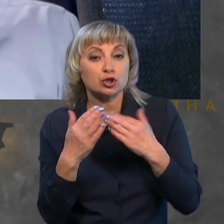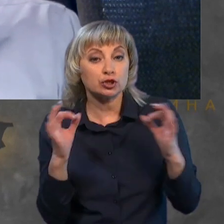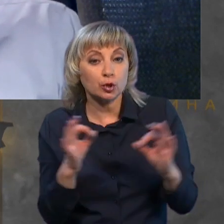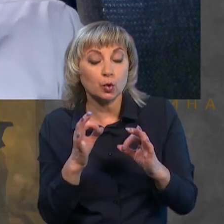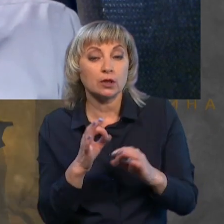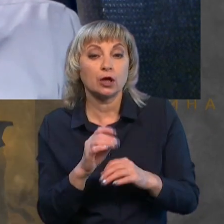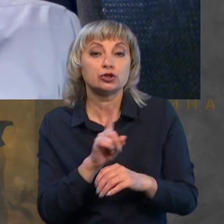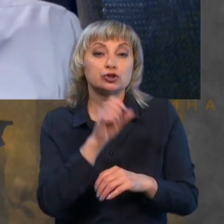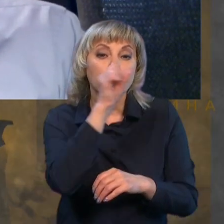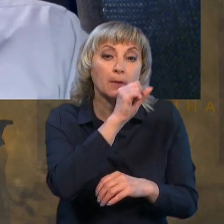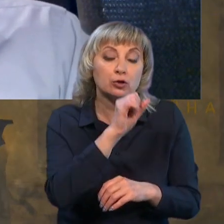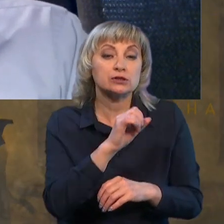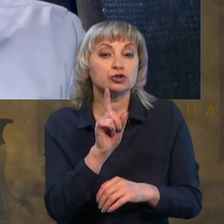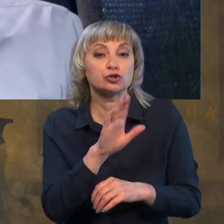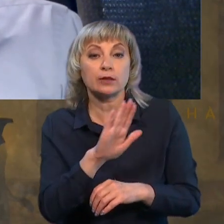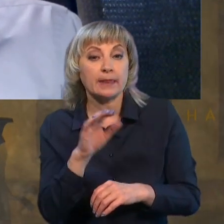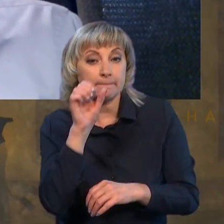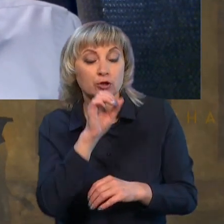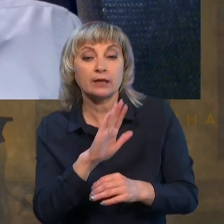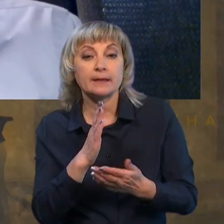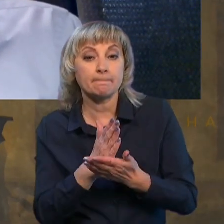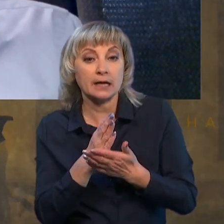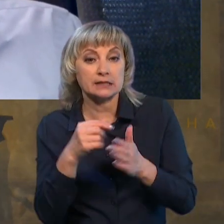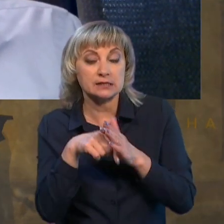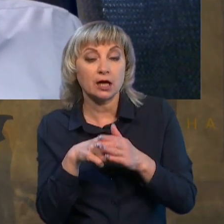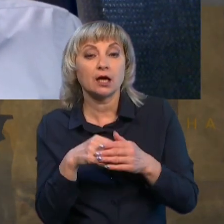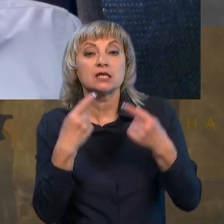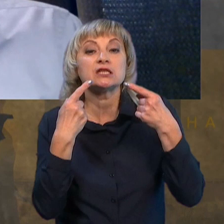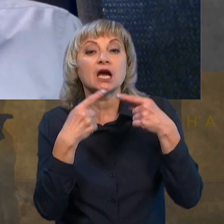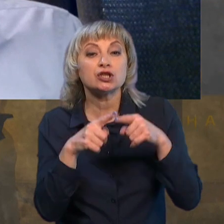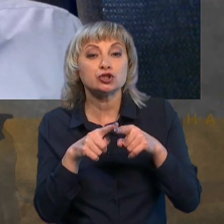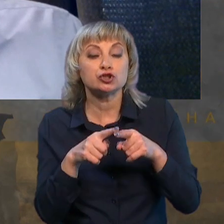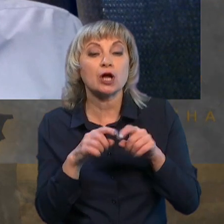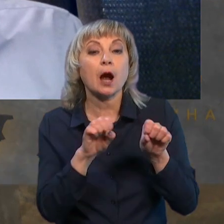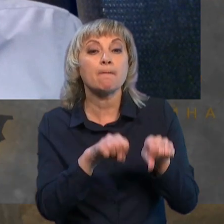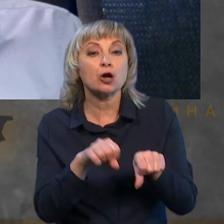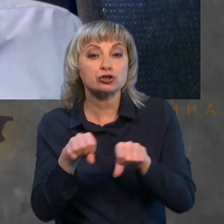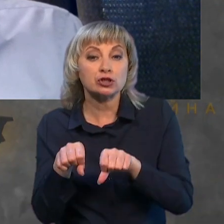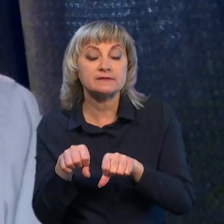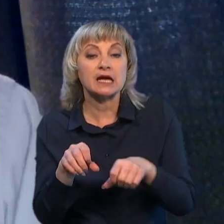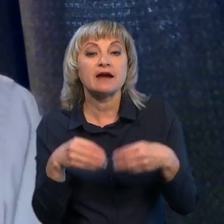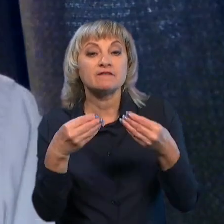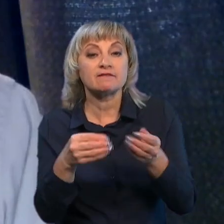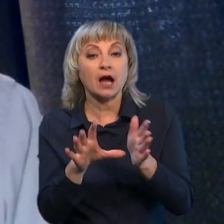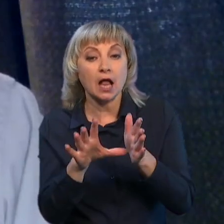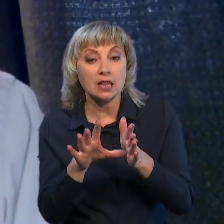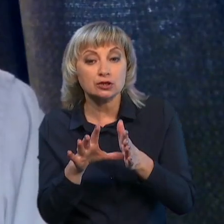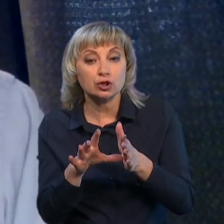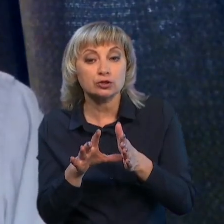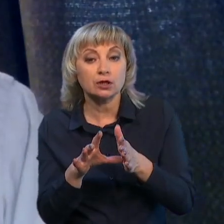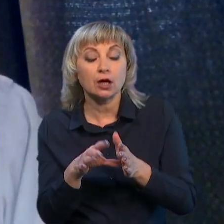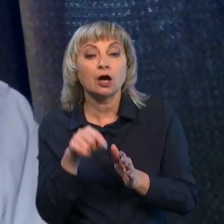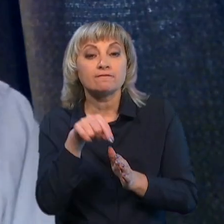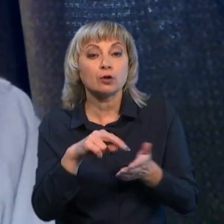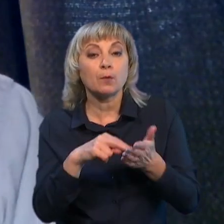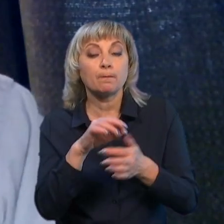що мороз, що не мороз, немає значення. Чисто технічна їхня якби можливість видавати електроенергію, ну, в тому